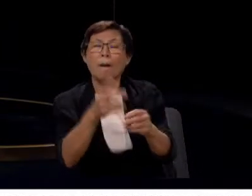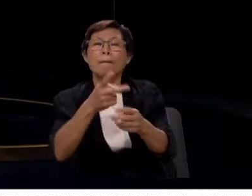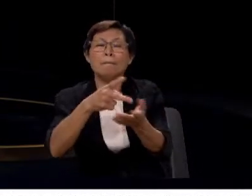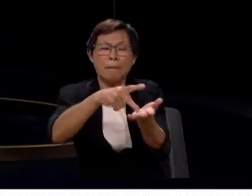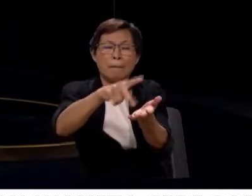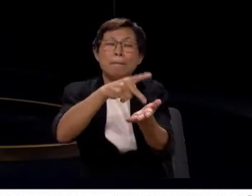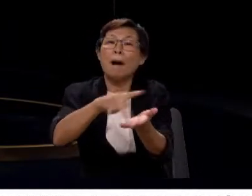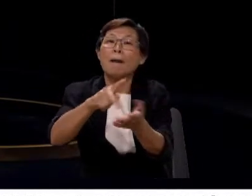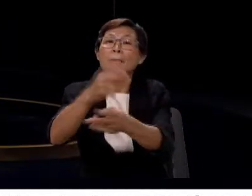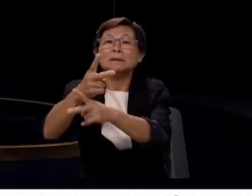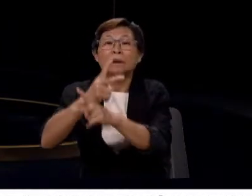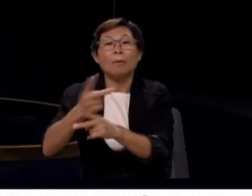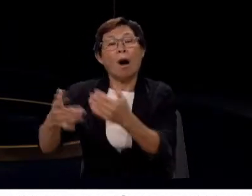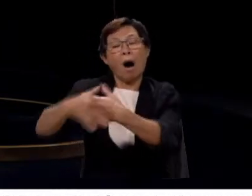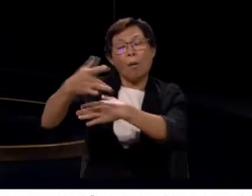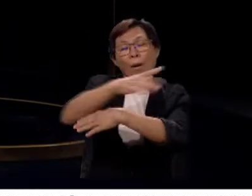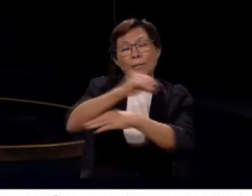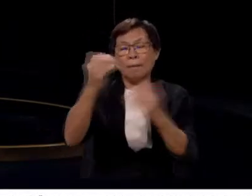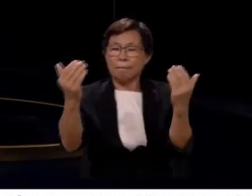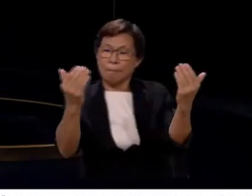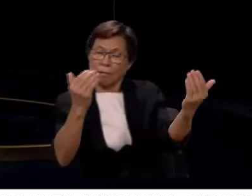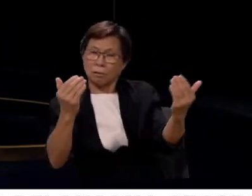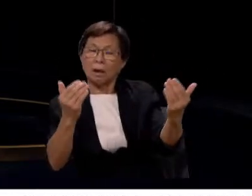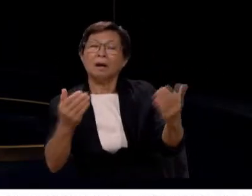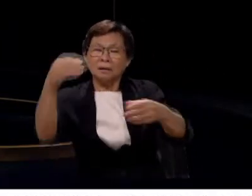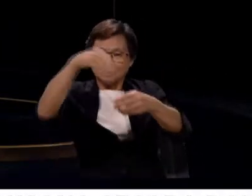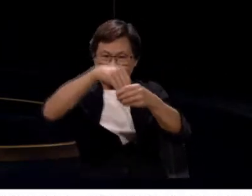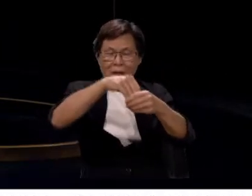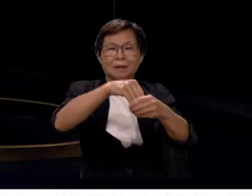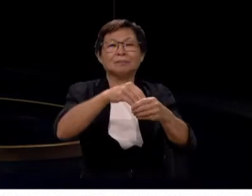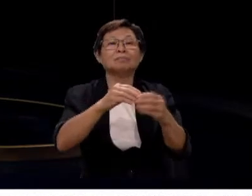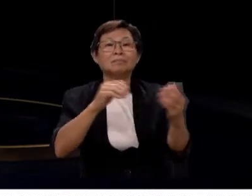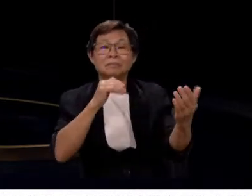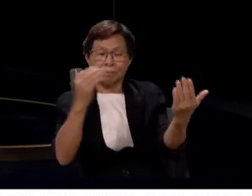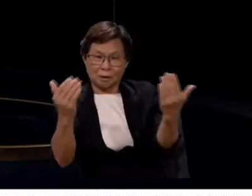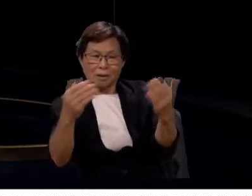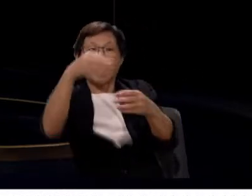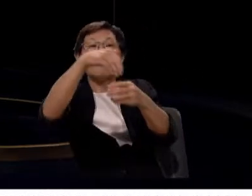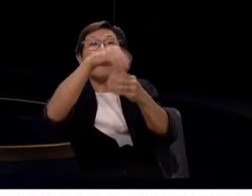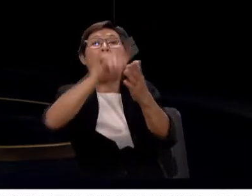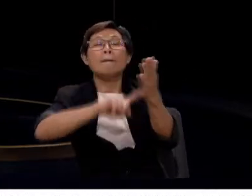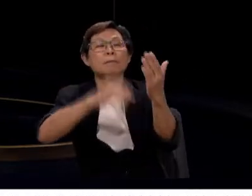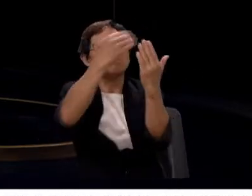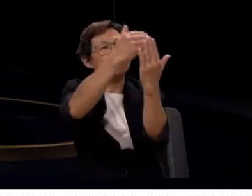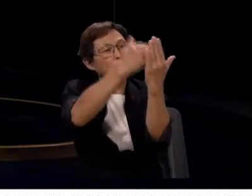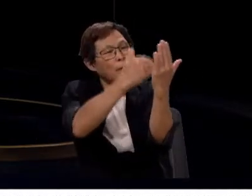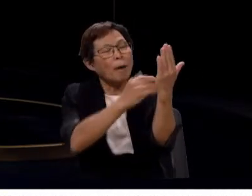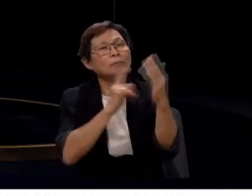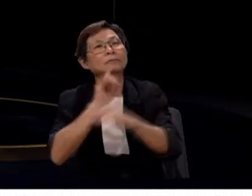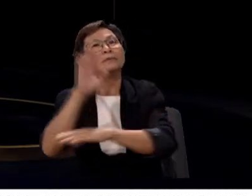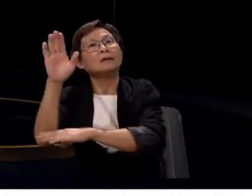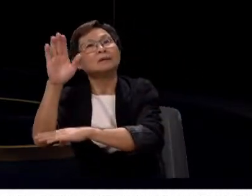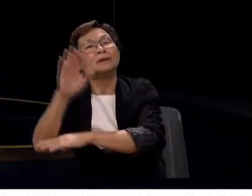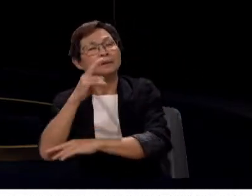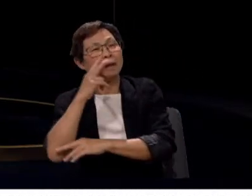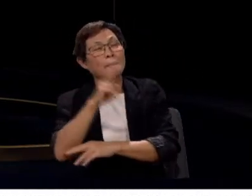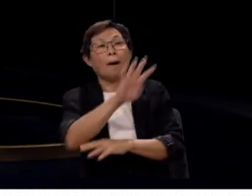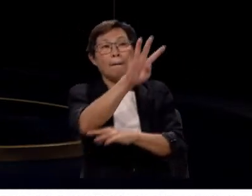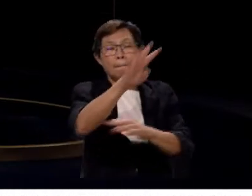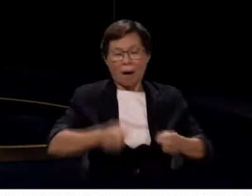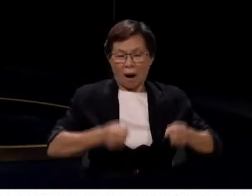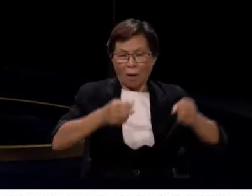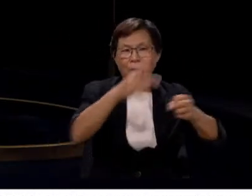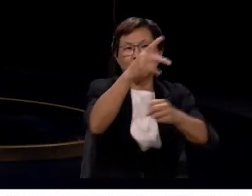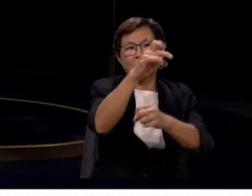ditamatkan beban ding dengan apa yang ada Tekan dong dan perjanjian sedih ada aja di dalam konteks Itulah 4iw itu